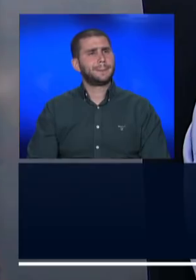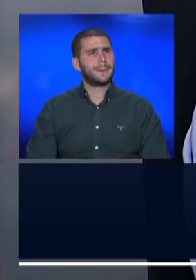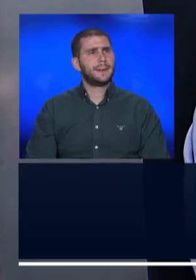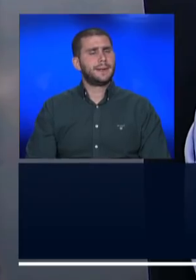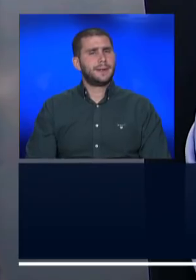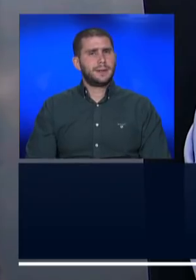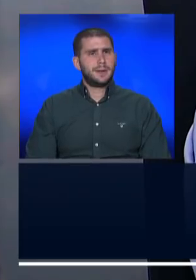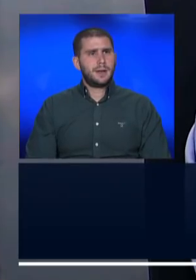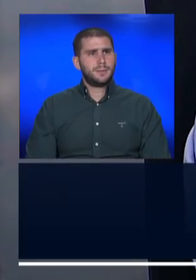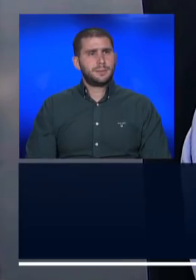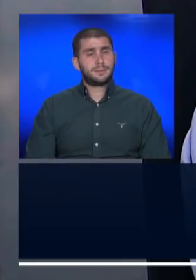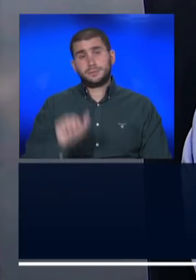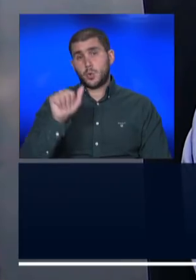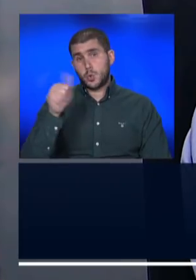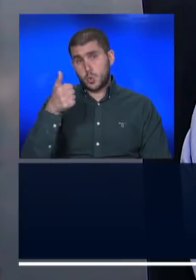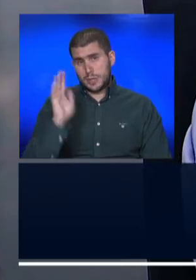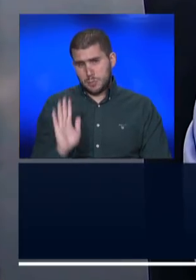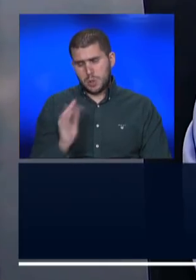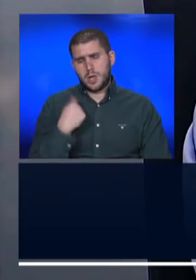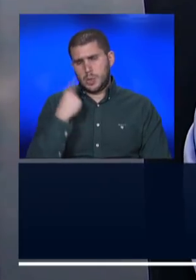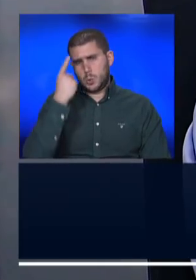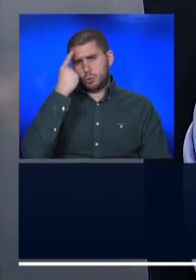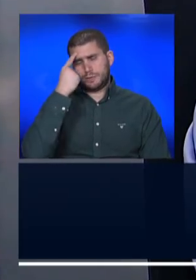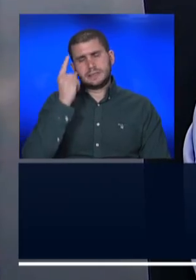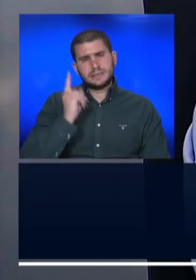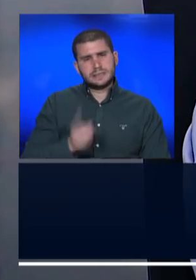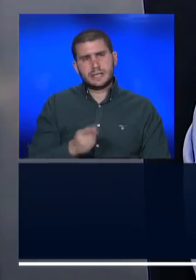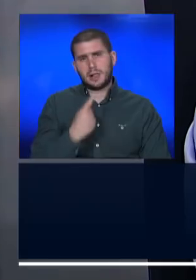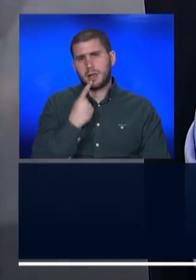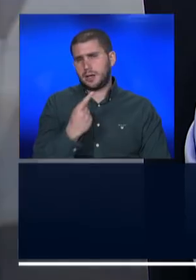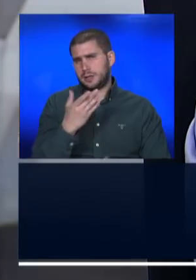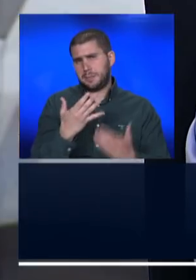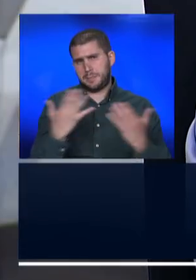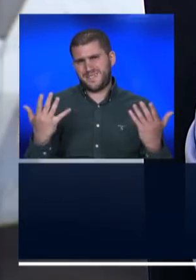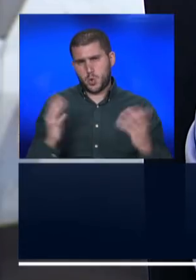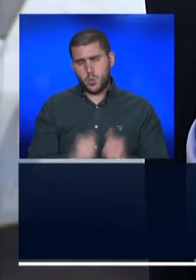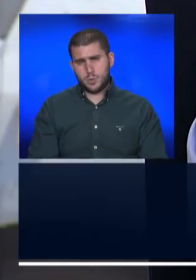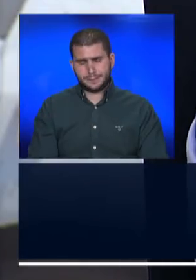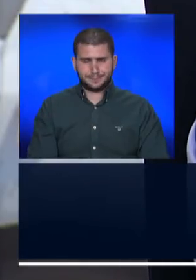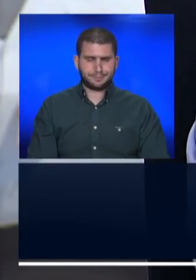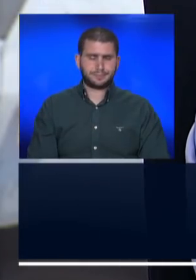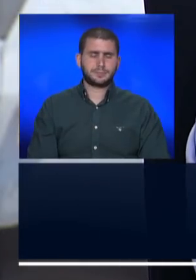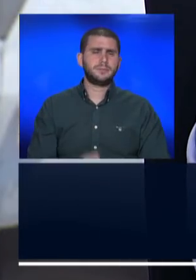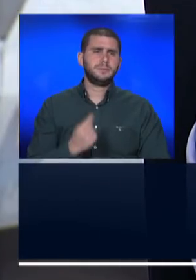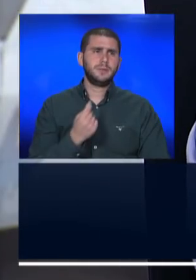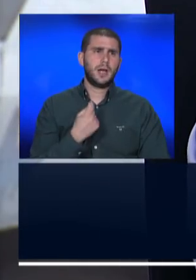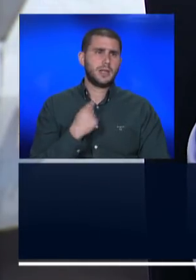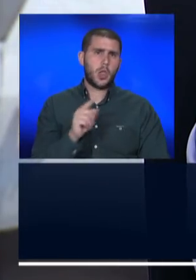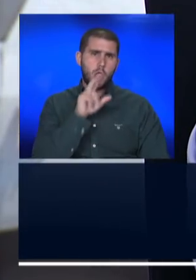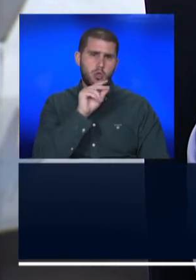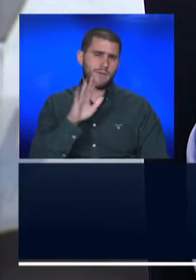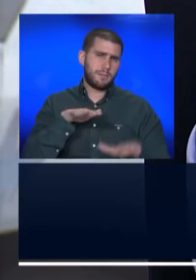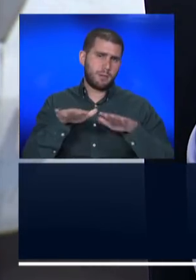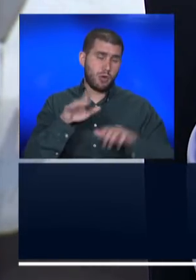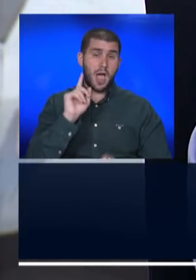קודם כל, אני חושב שצריך לומר בצורה ברורה, אני לא דובר ממשלה, אבל